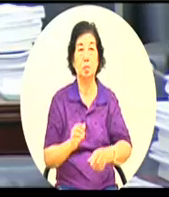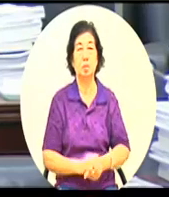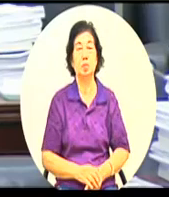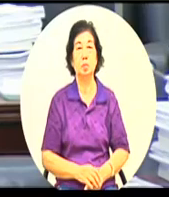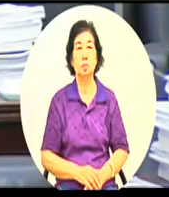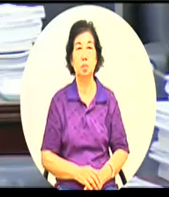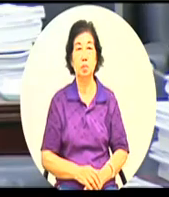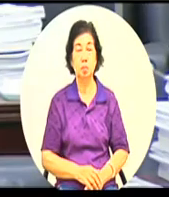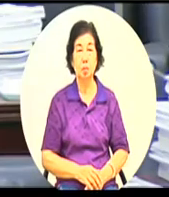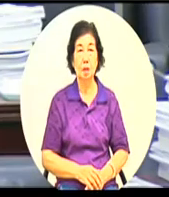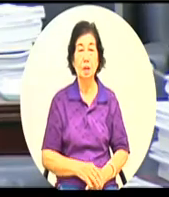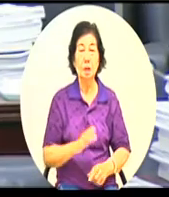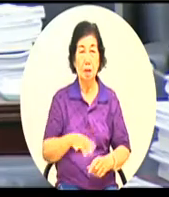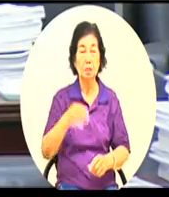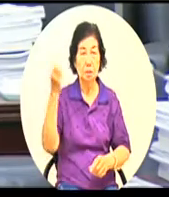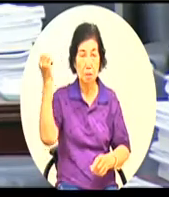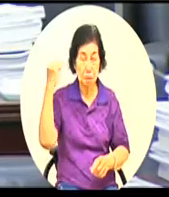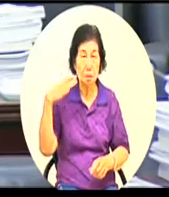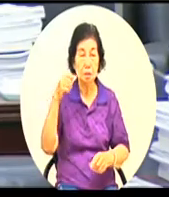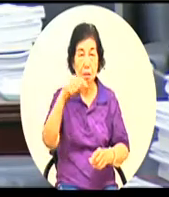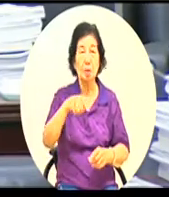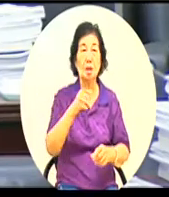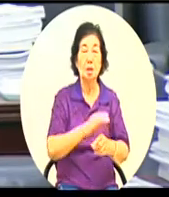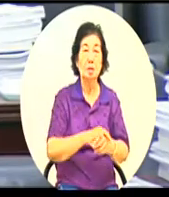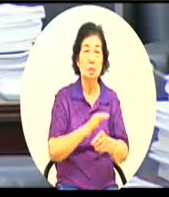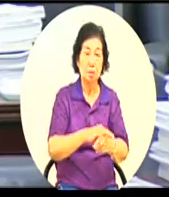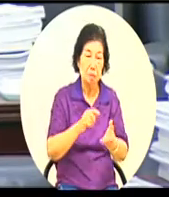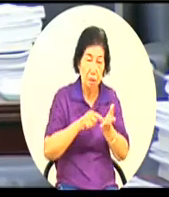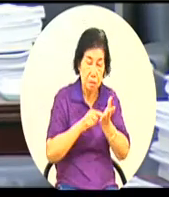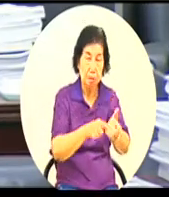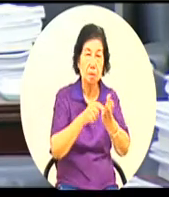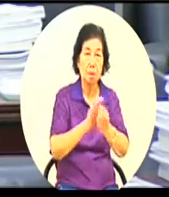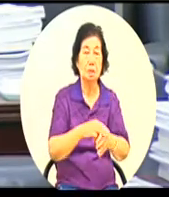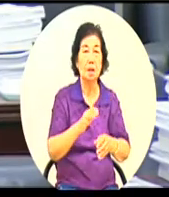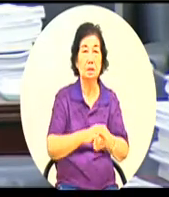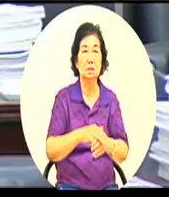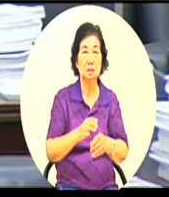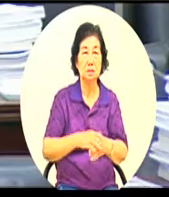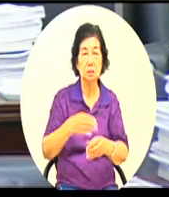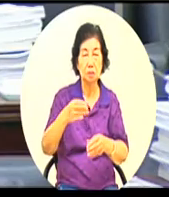我听讲你有去争啦，啊，但是都唔合理啦，啊！